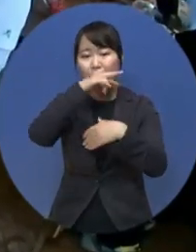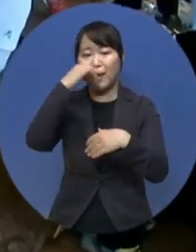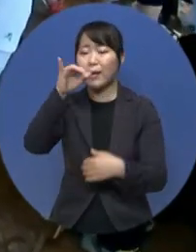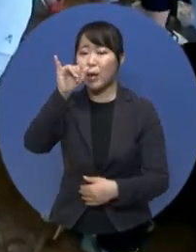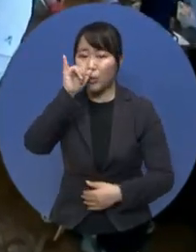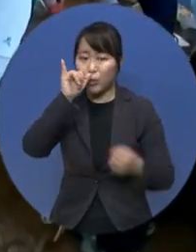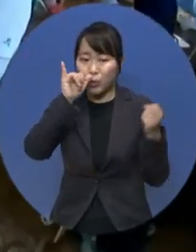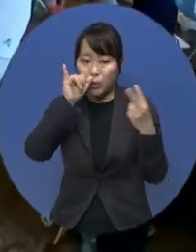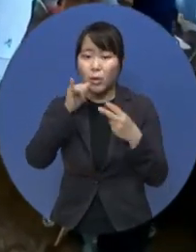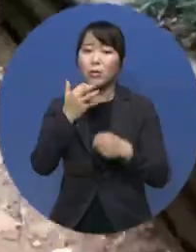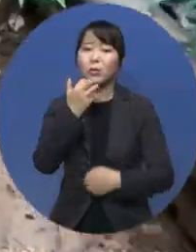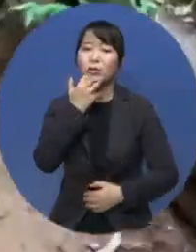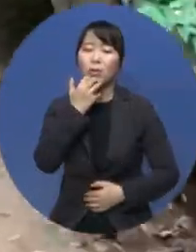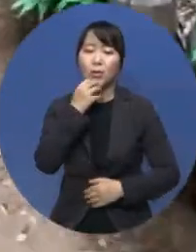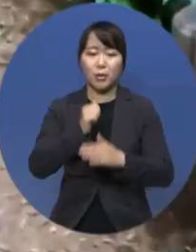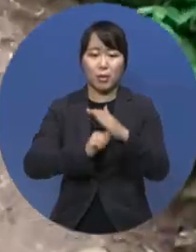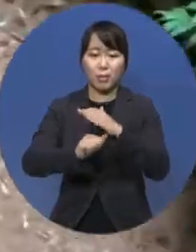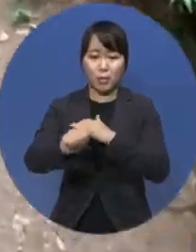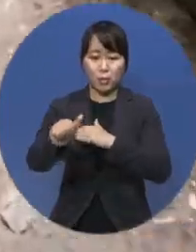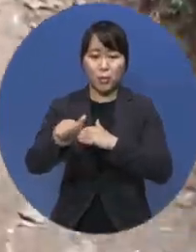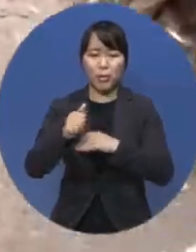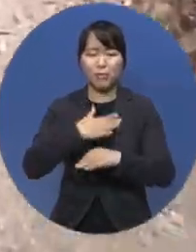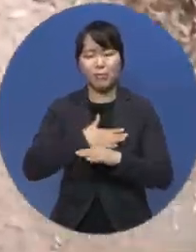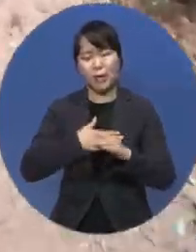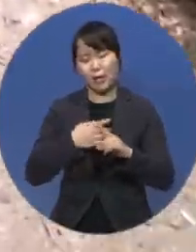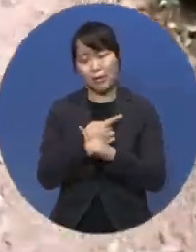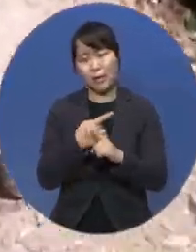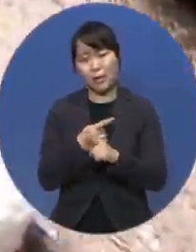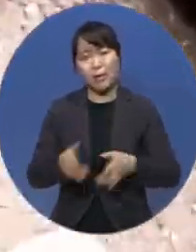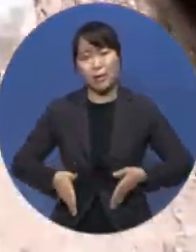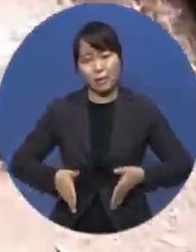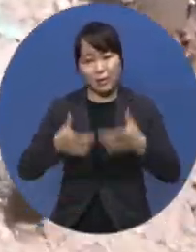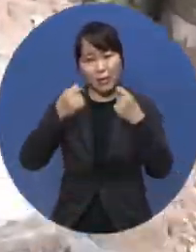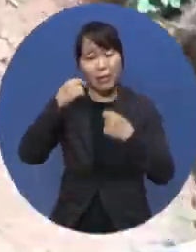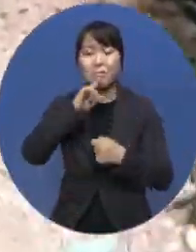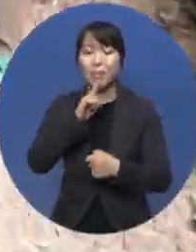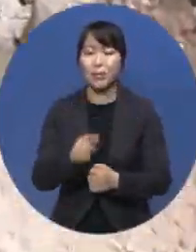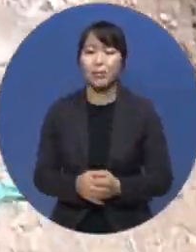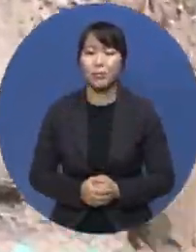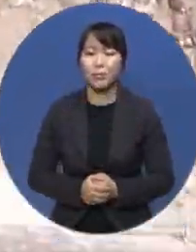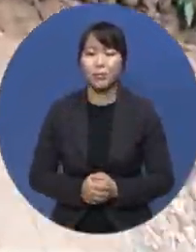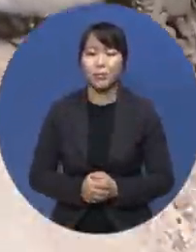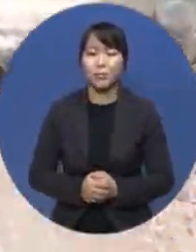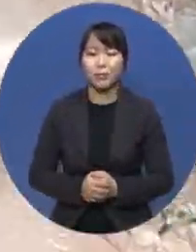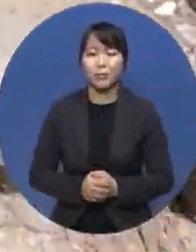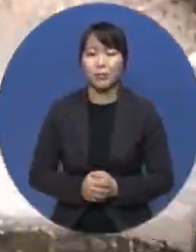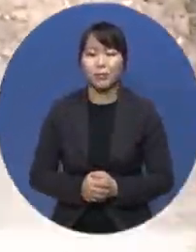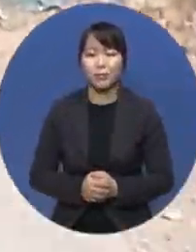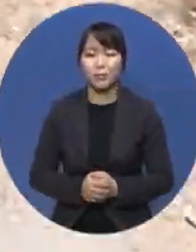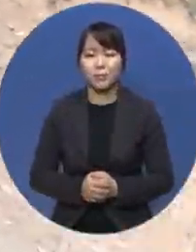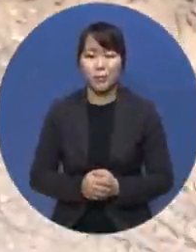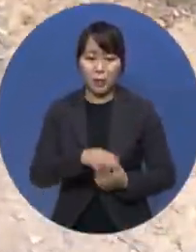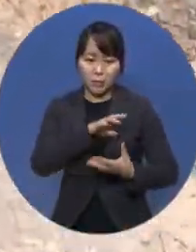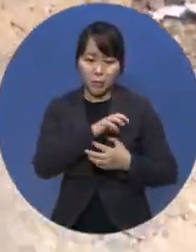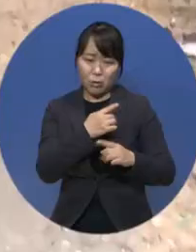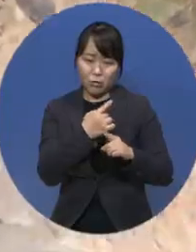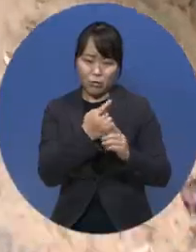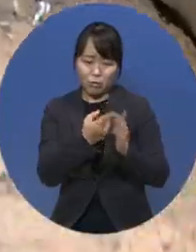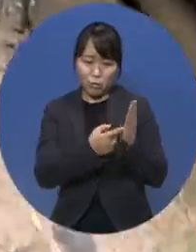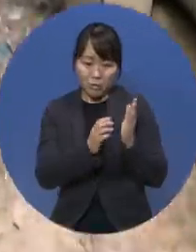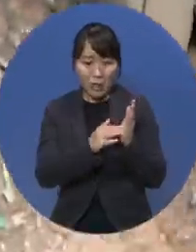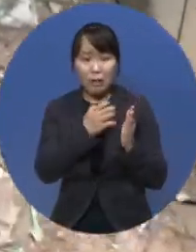그리고 서울의 대표적인 힐링 호수로 부각되고 있다 고 전했습니다 신장 수술을 한 어르신이 란